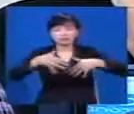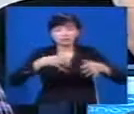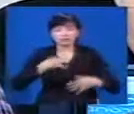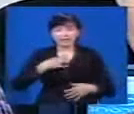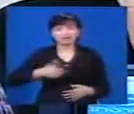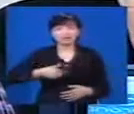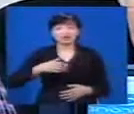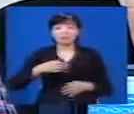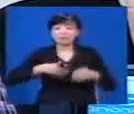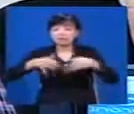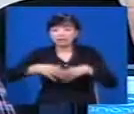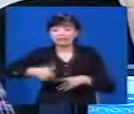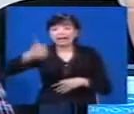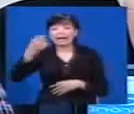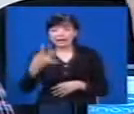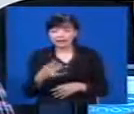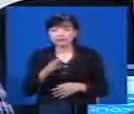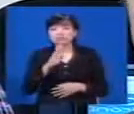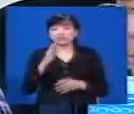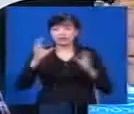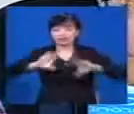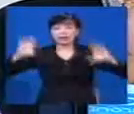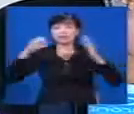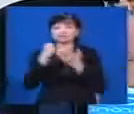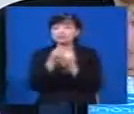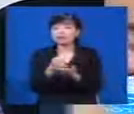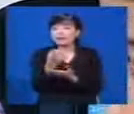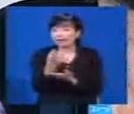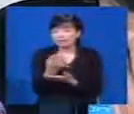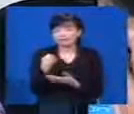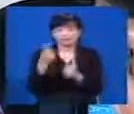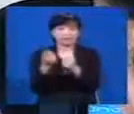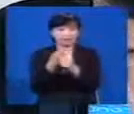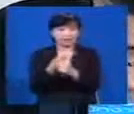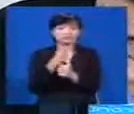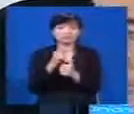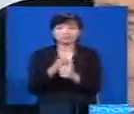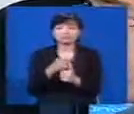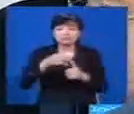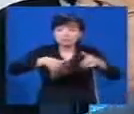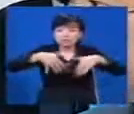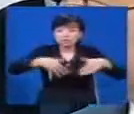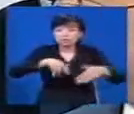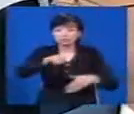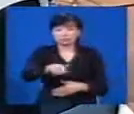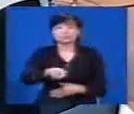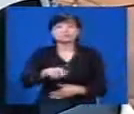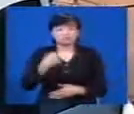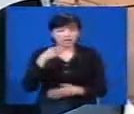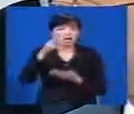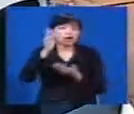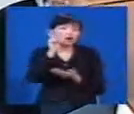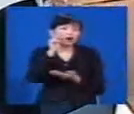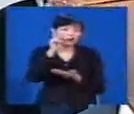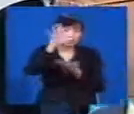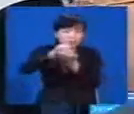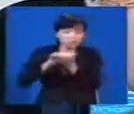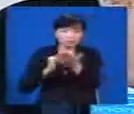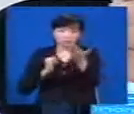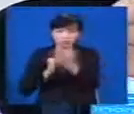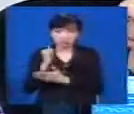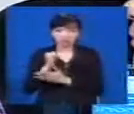ากรัฐในภาวะวิกฤตเช่นนี้นะครับ ช่วยอะไรยังไง ถูกต้องครับอย่างแรกครับพี่น้องประชาชนเนี่ยจะต้องได้รับข้อมูลข่าวสารที่ถูกต้อง